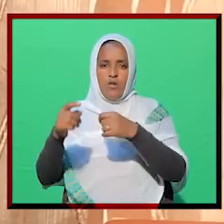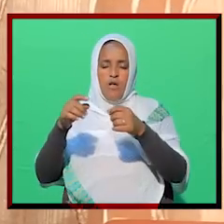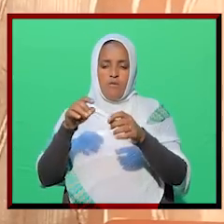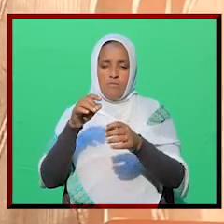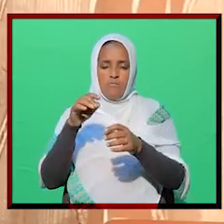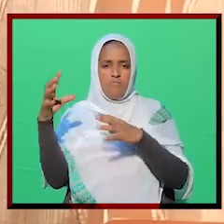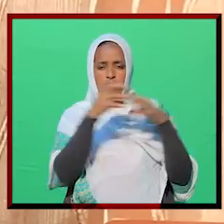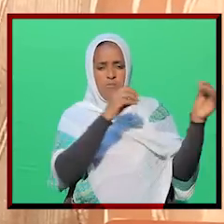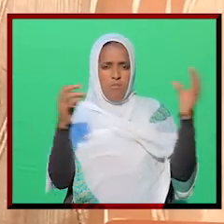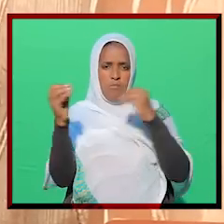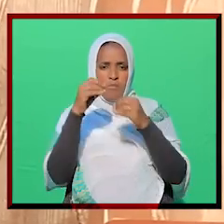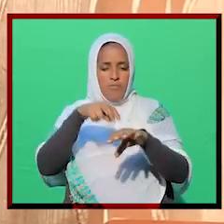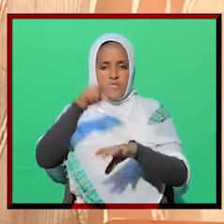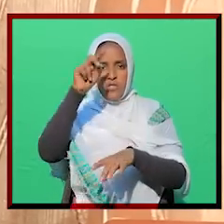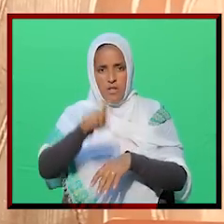እሺ፣